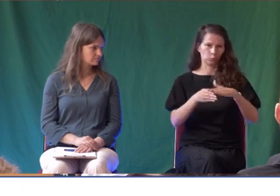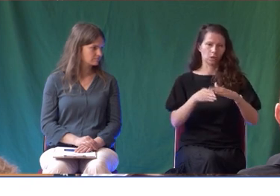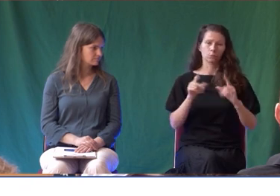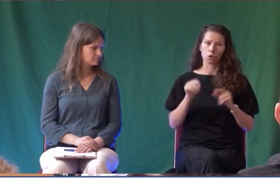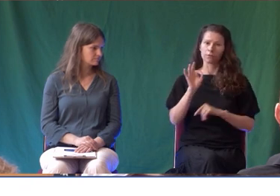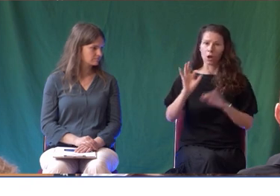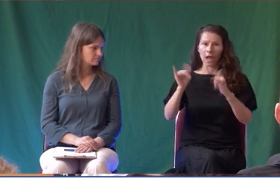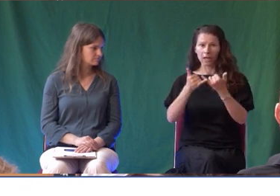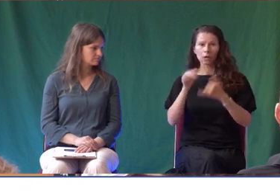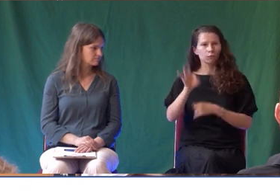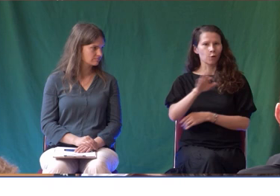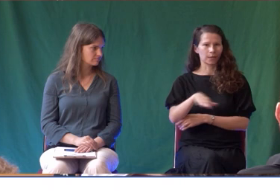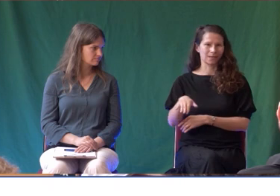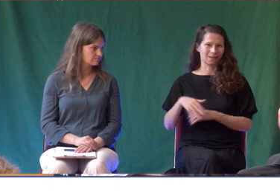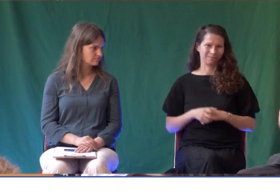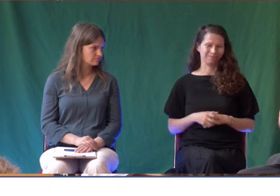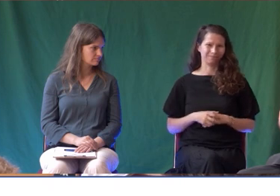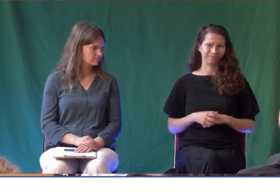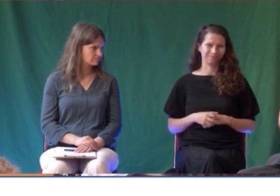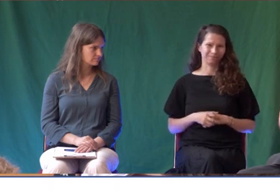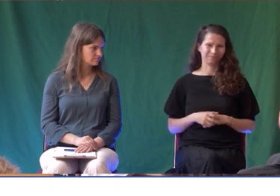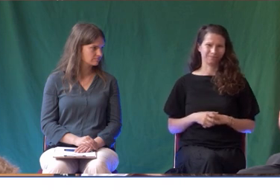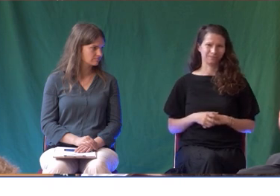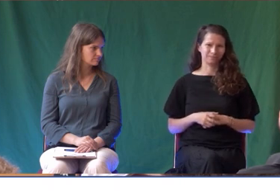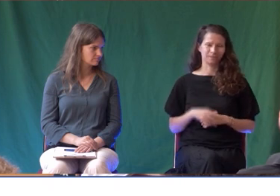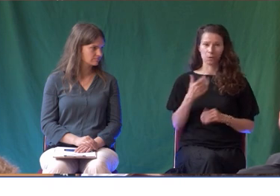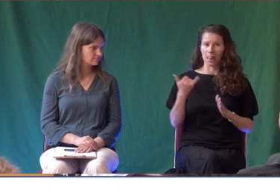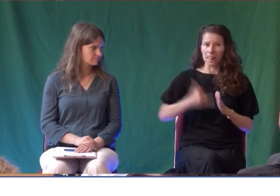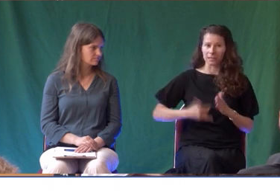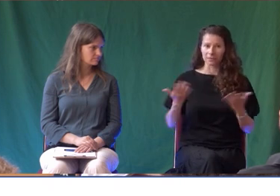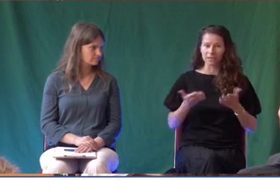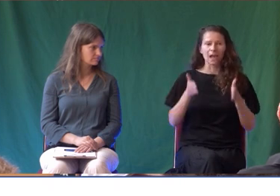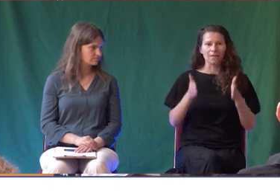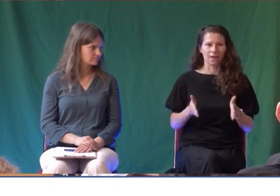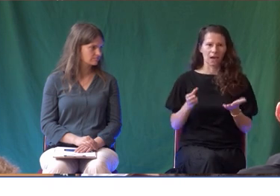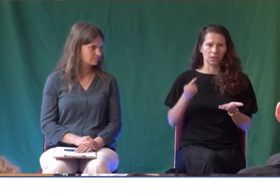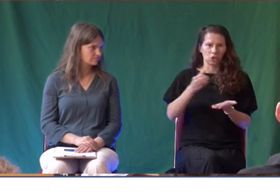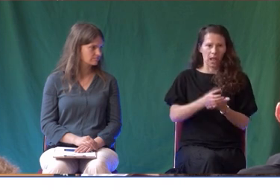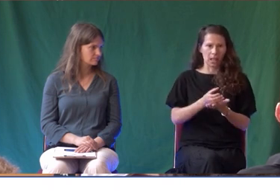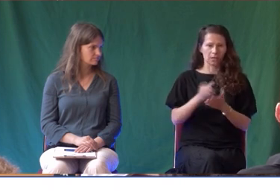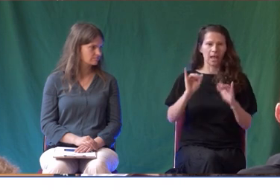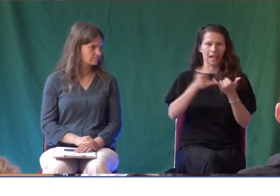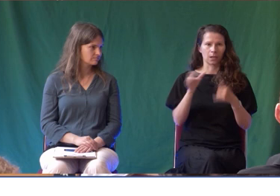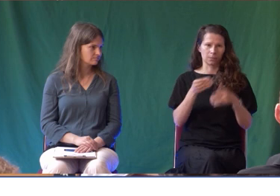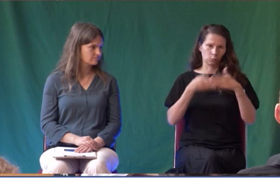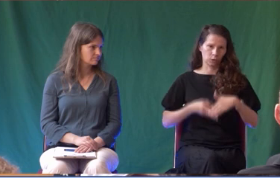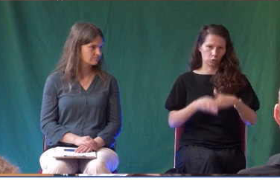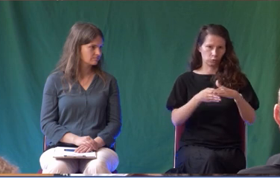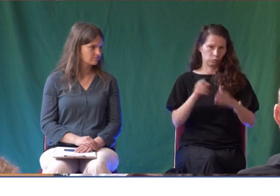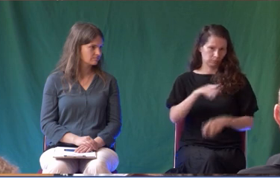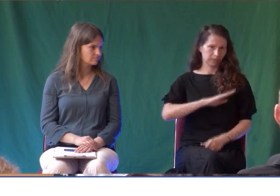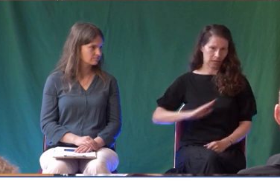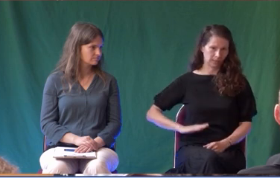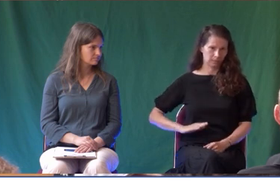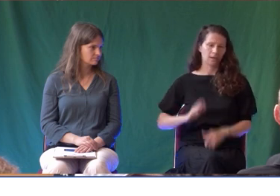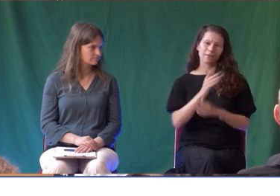und Kinder und das letzte die Fachstelle unterstützte Elternschaft Sachsen vielen